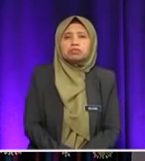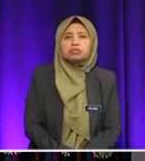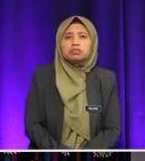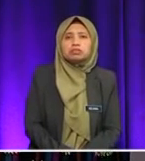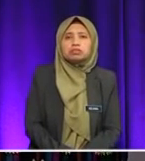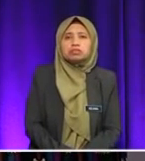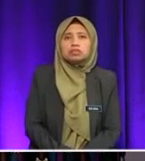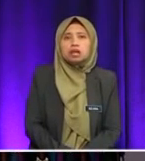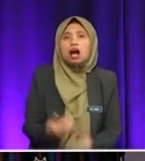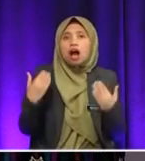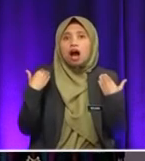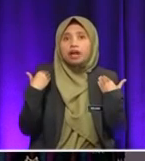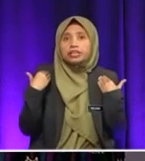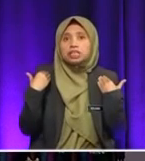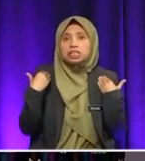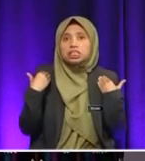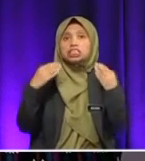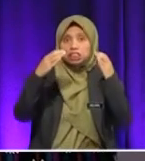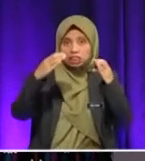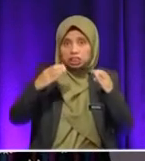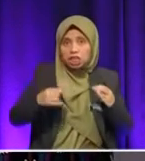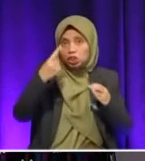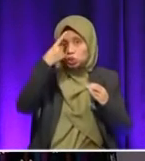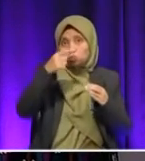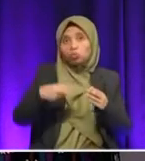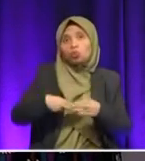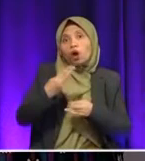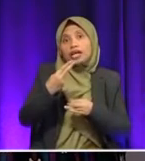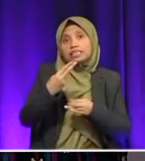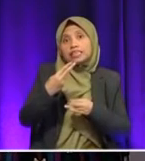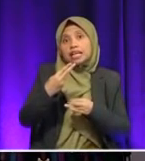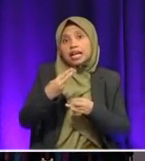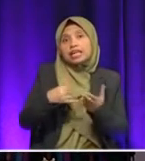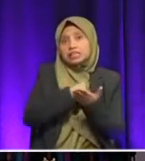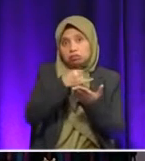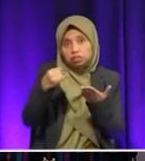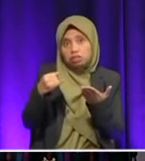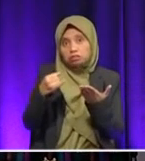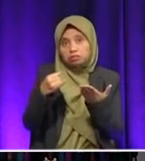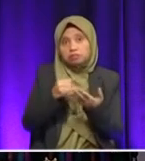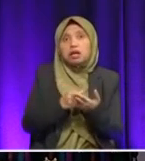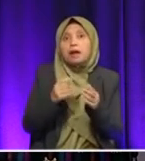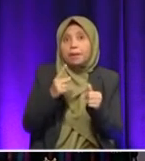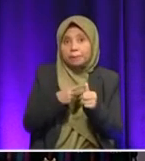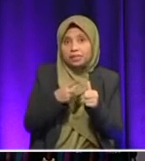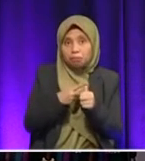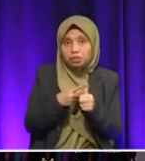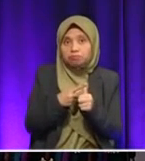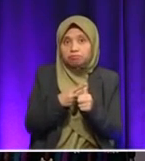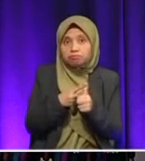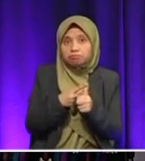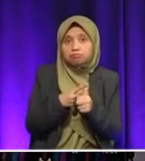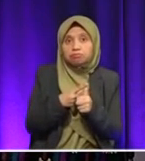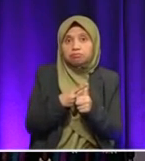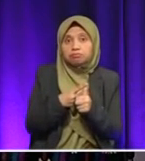oke Ada berapa teknik dalam hasil kayak gitu fasih DKI fashion pakaian jadi teknik yang pertama yang memang